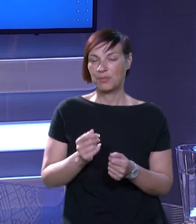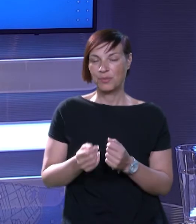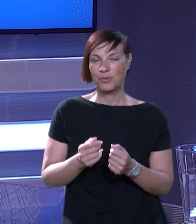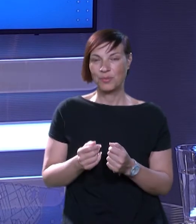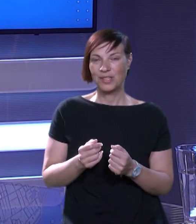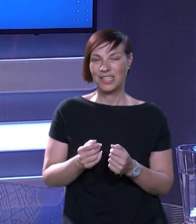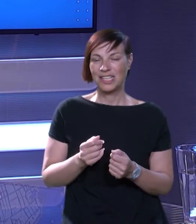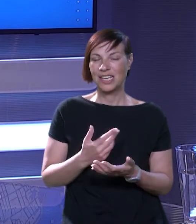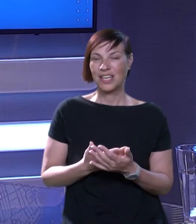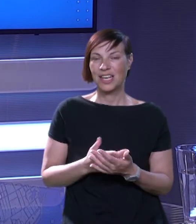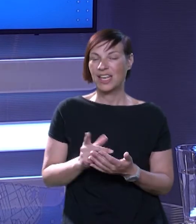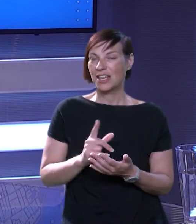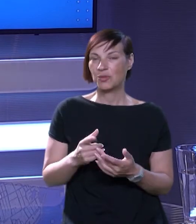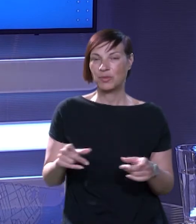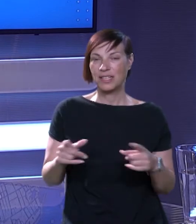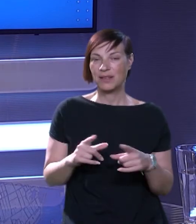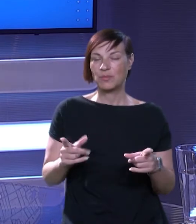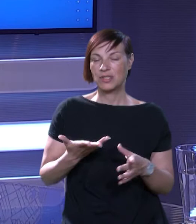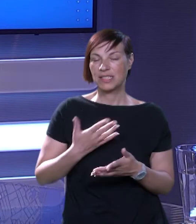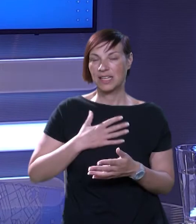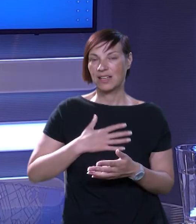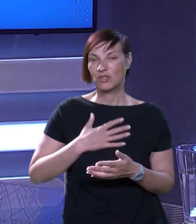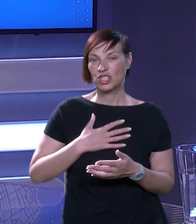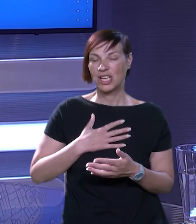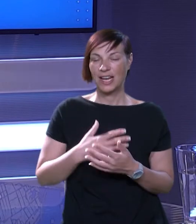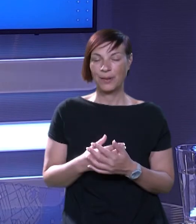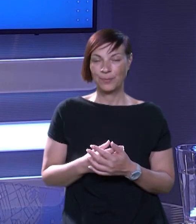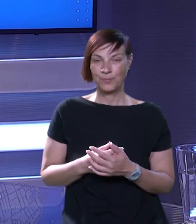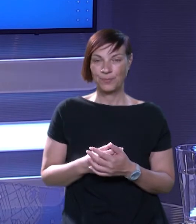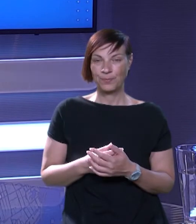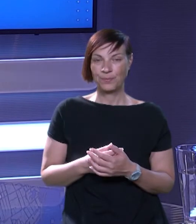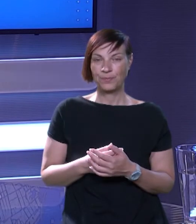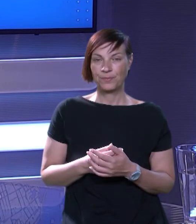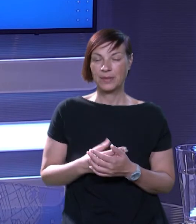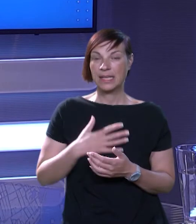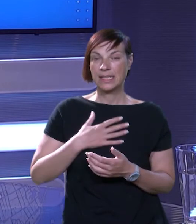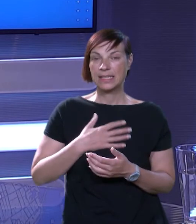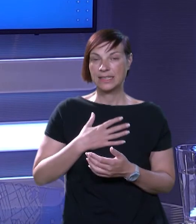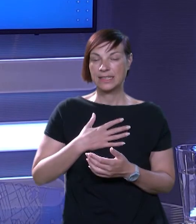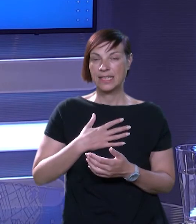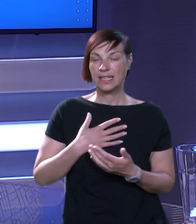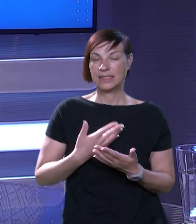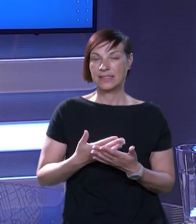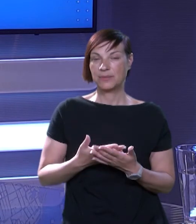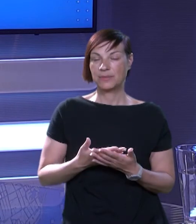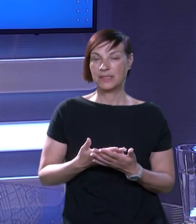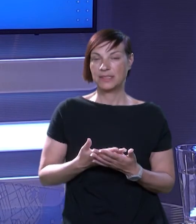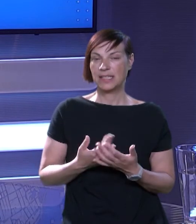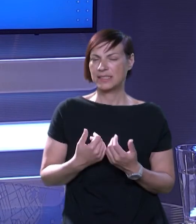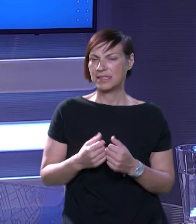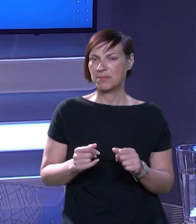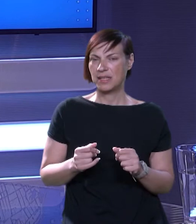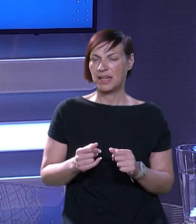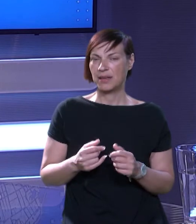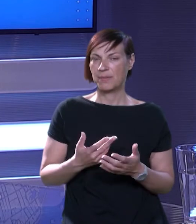Bubnju. Počne lupat ako mu nije muzika kako hoćeš. Znači, htjela sam da se tako